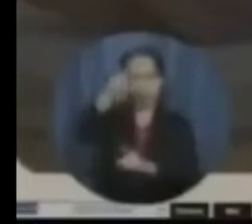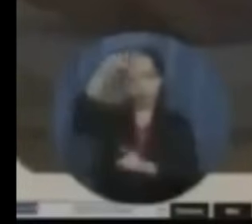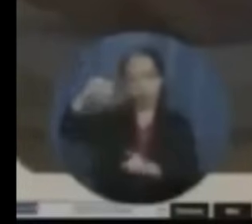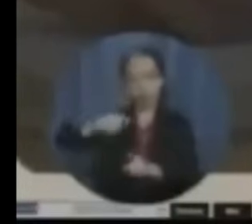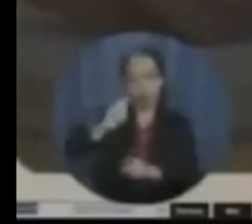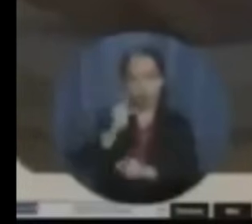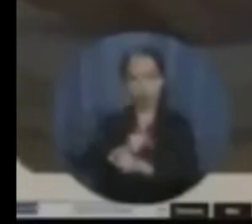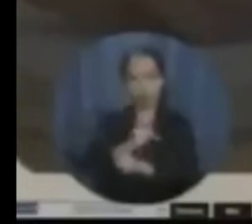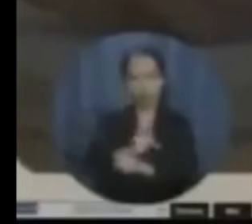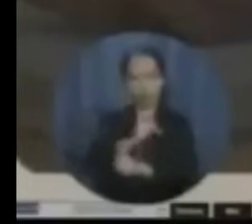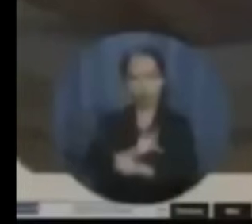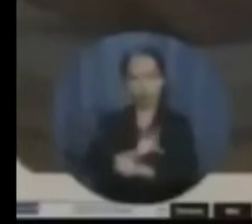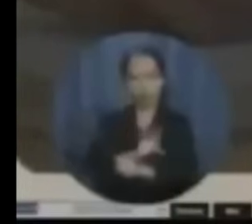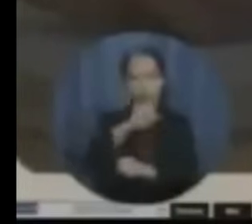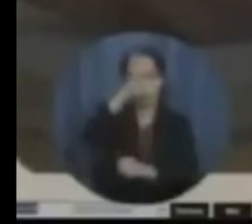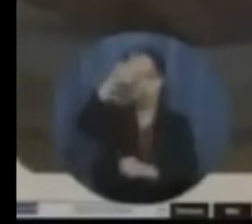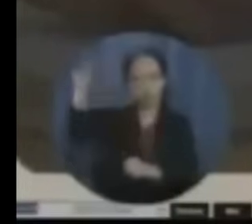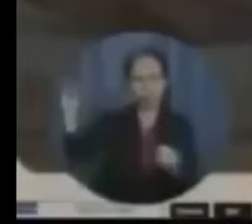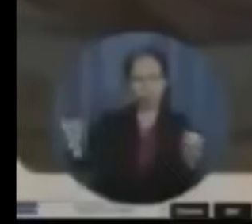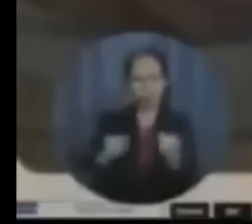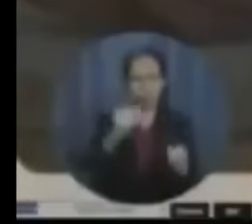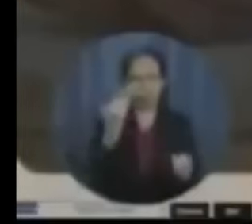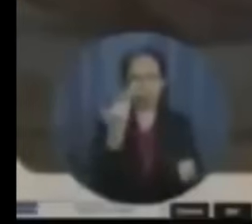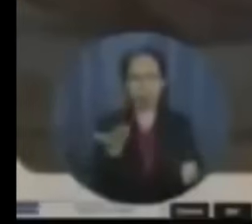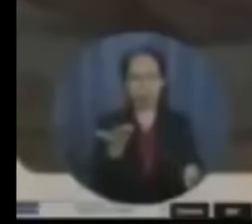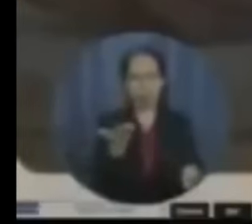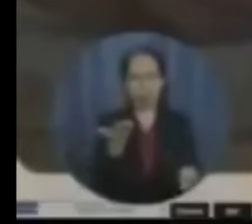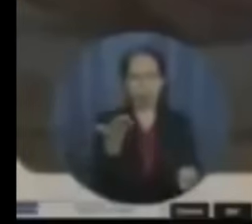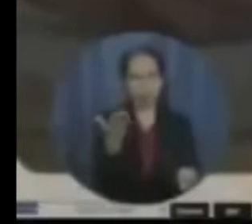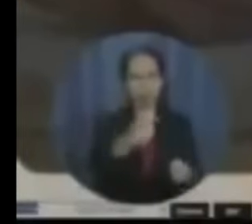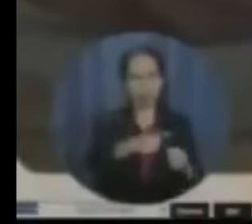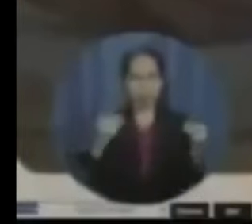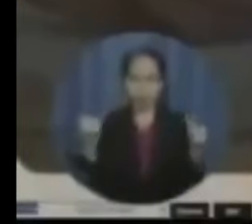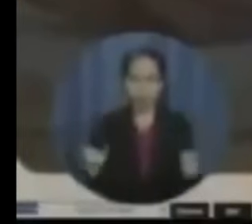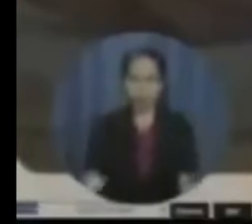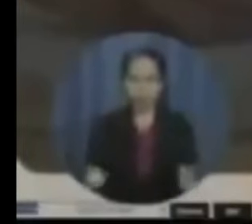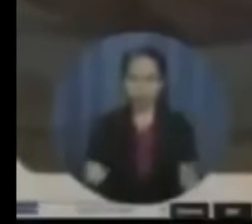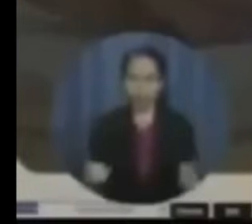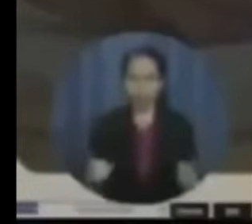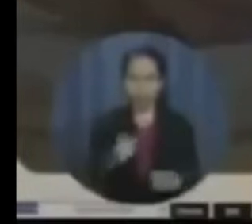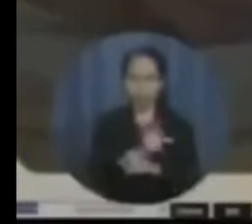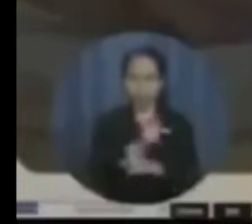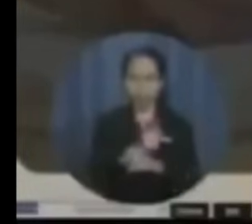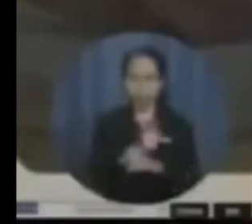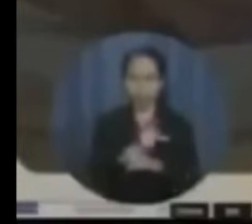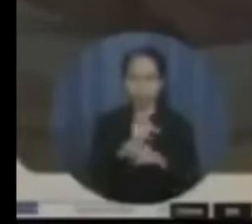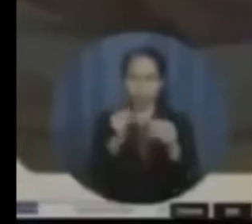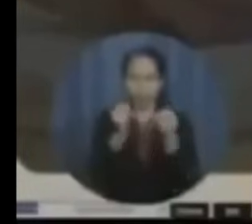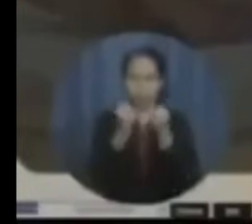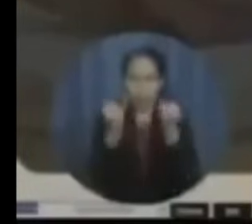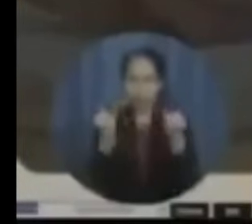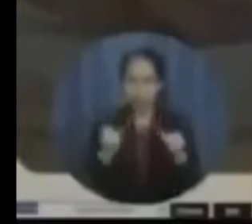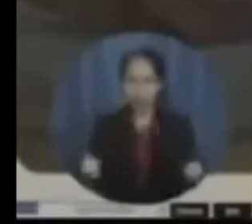ako. Huwag kang luluhod sa akin. Eh ngayon, yung Pedrong ribulto. Hindi na yun ang totoong Pedro, ah, ribulto